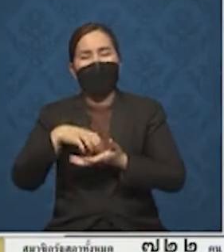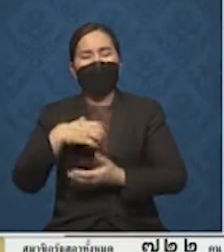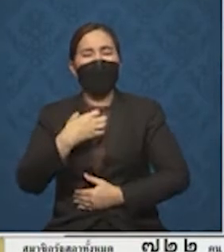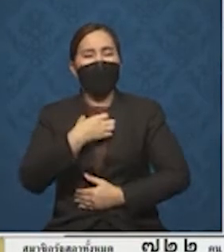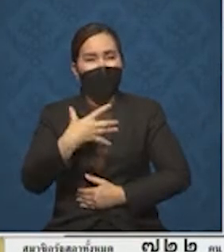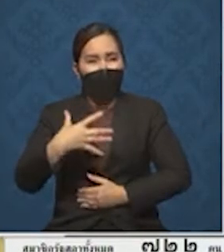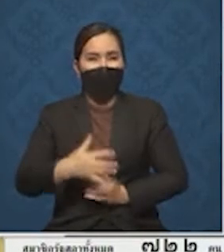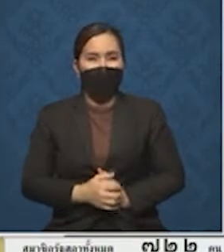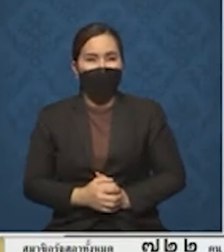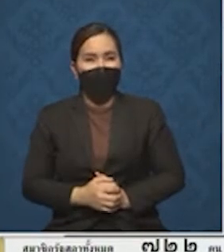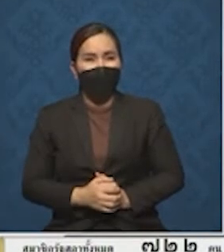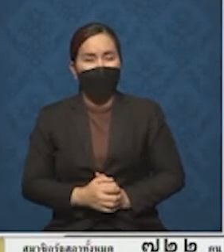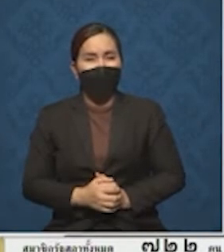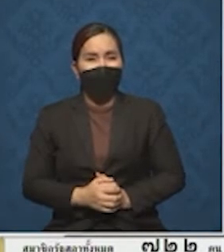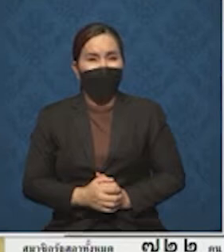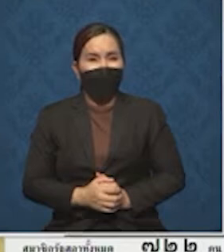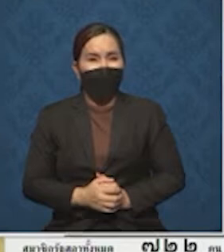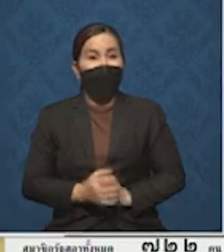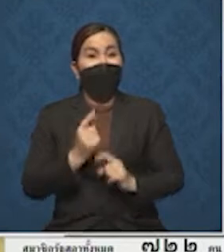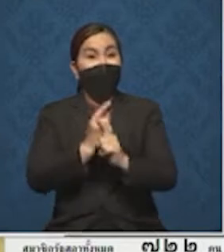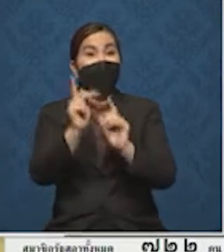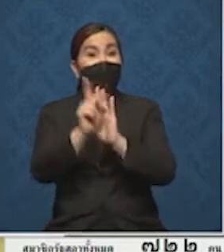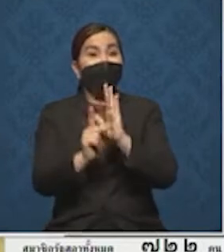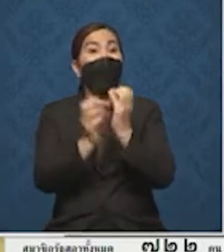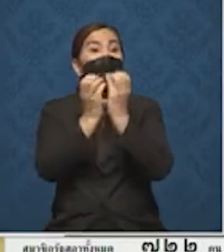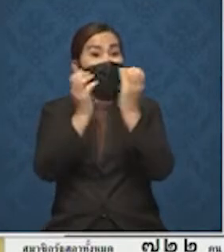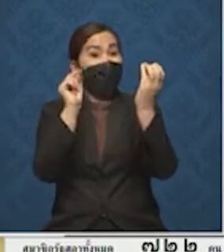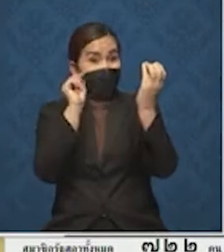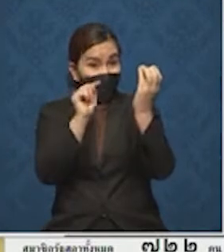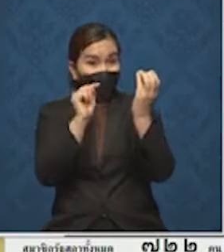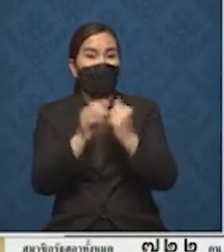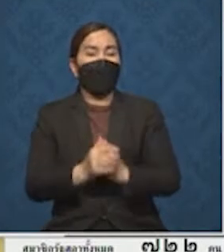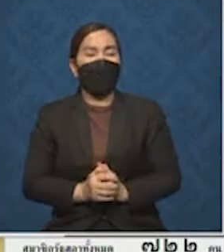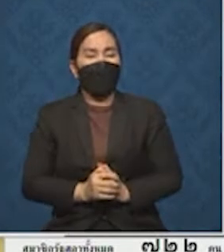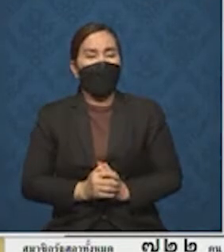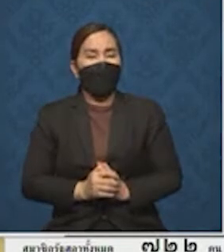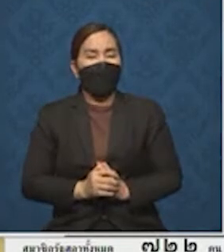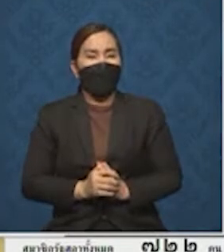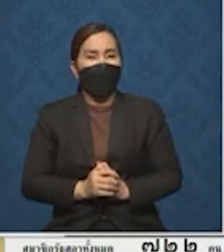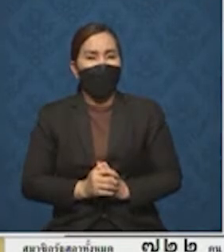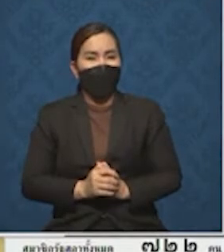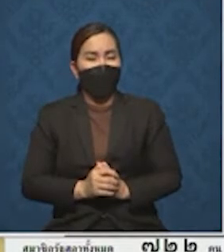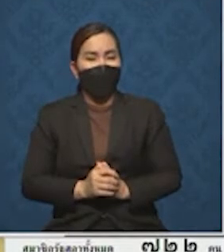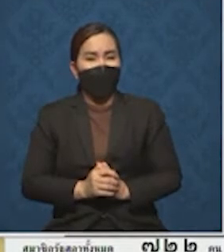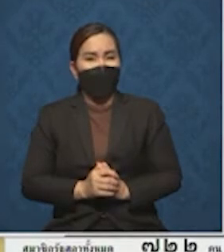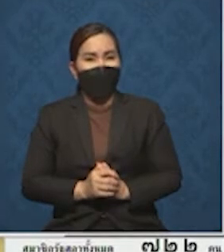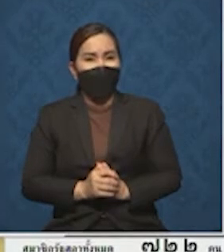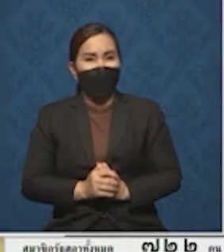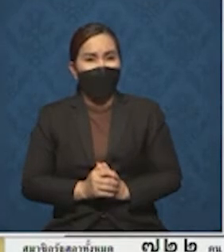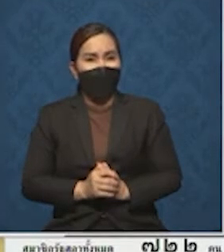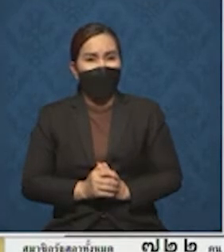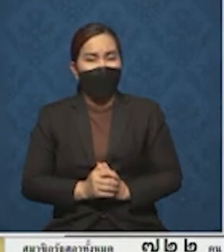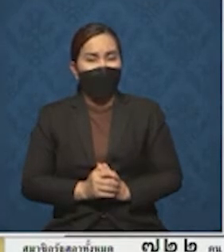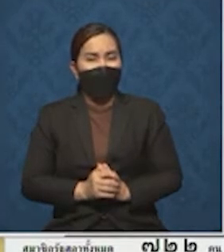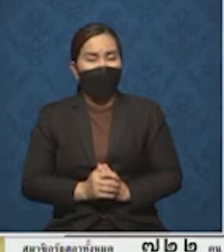และเราเห็นว่าในรฐทานูนฉบับนี้เราก็พบว่ามาต่อการ